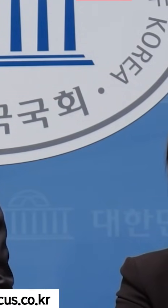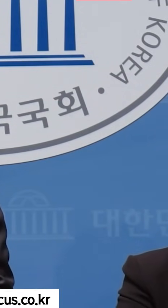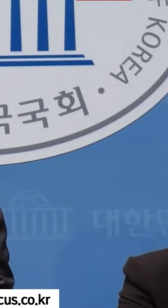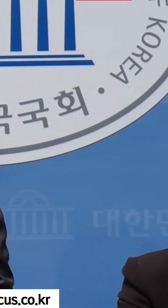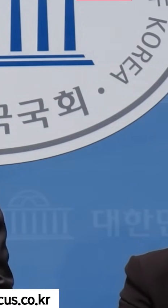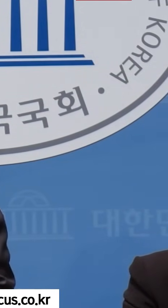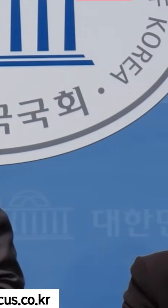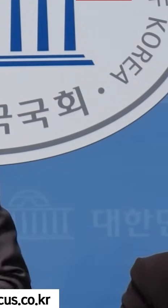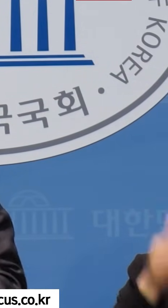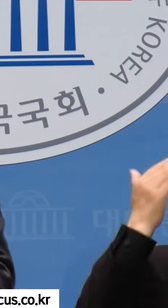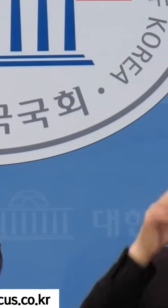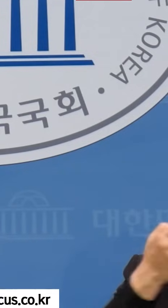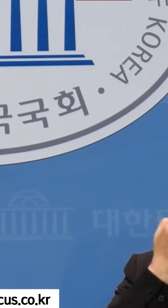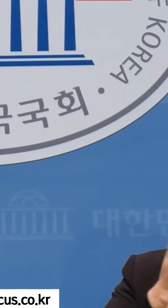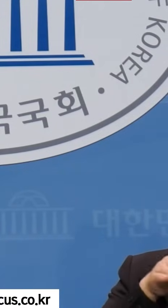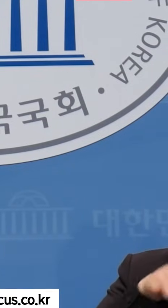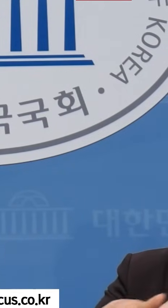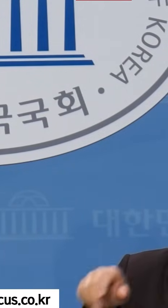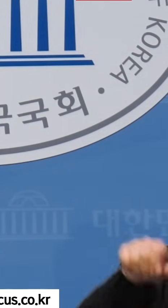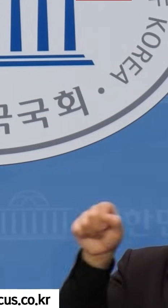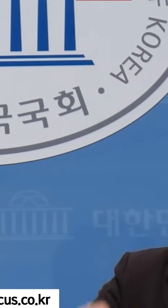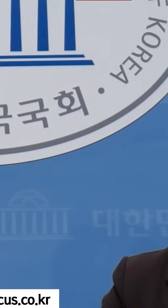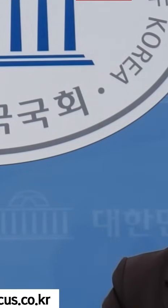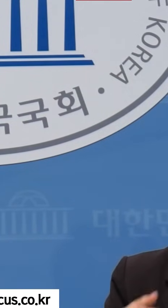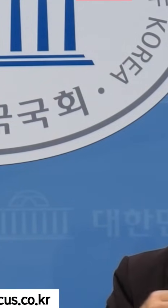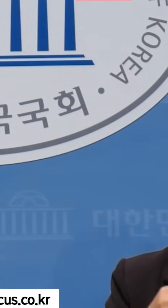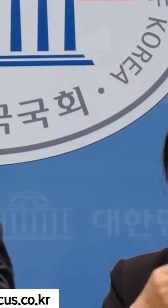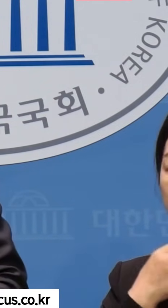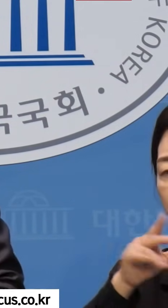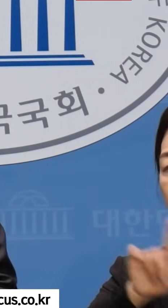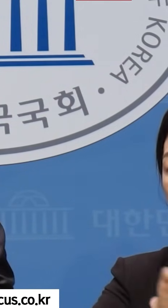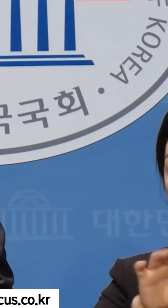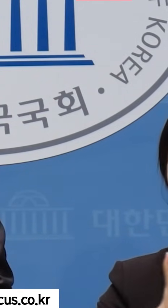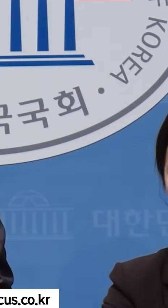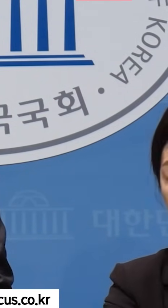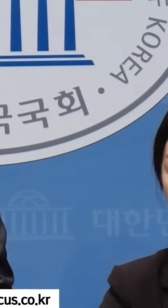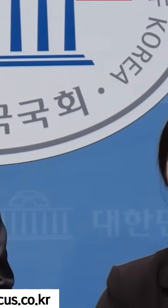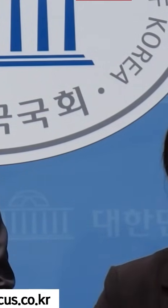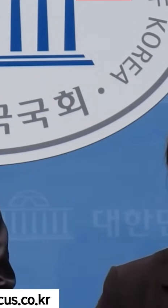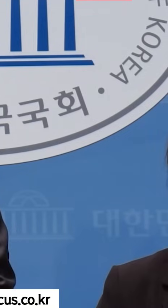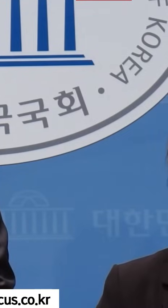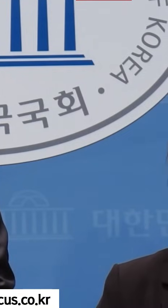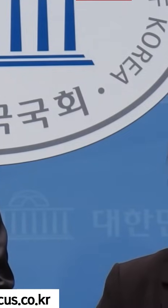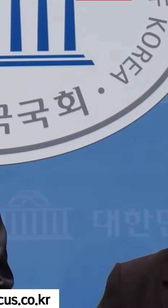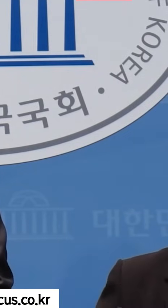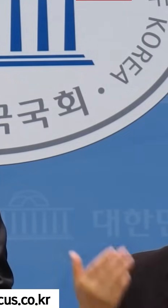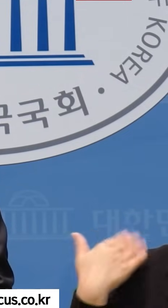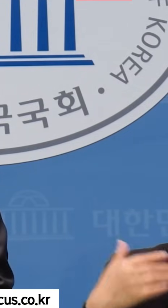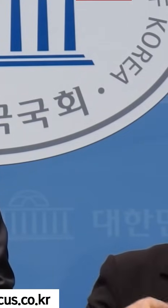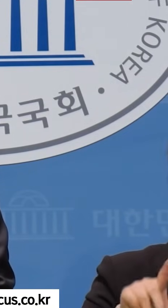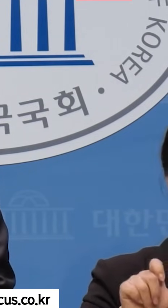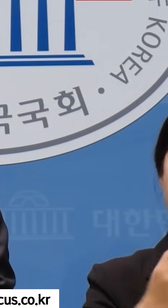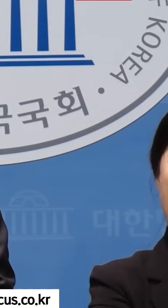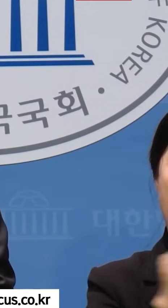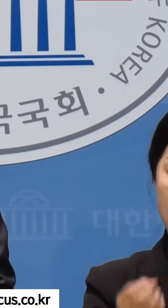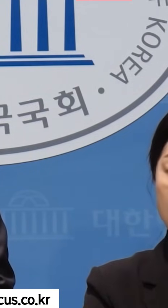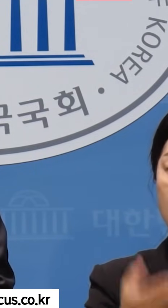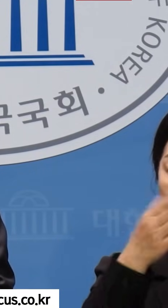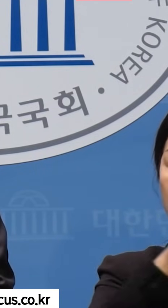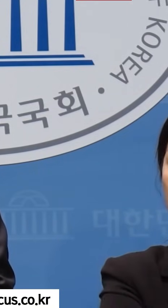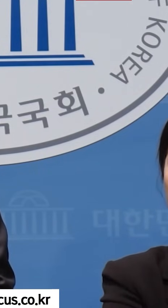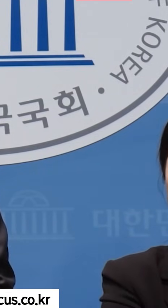시스템 자체를 부정하는 행태를 보이고 있는 것이다. 지난 8.15